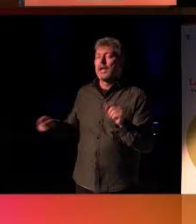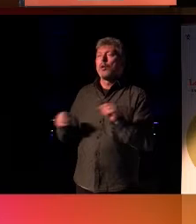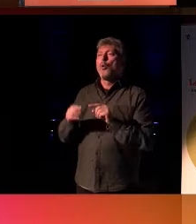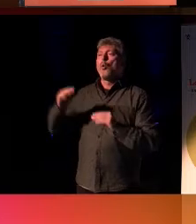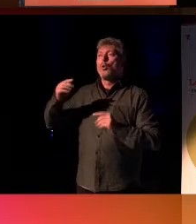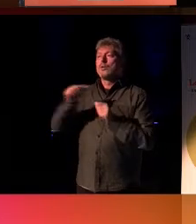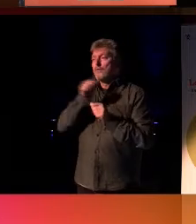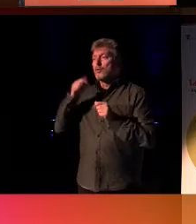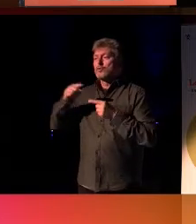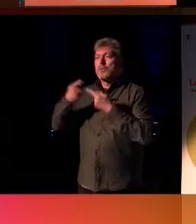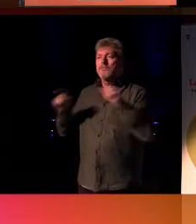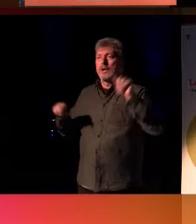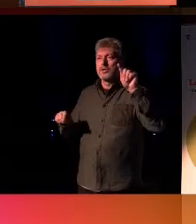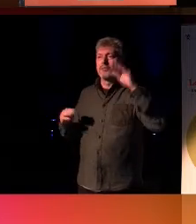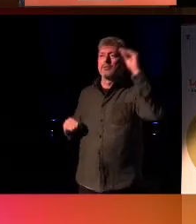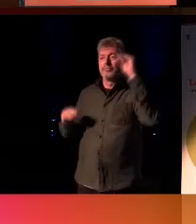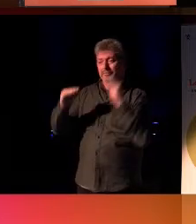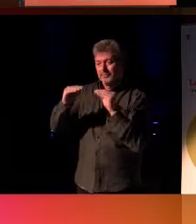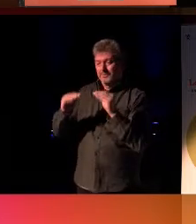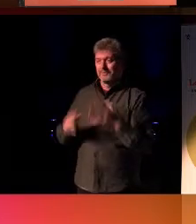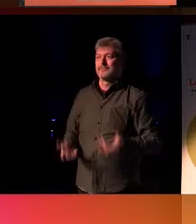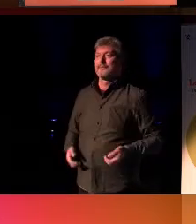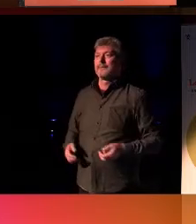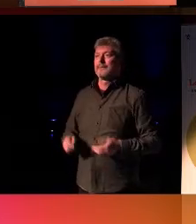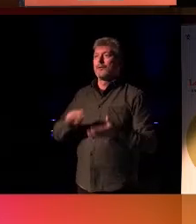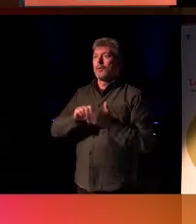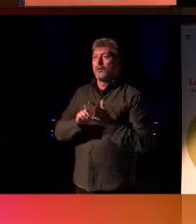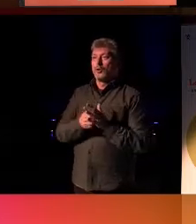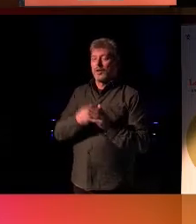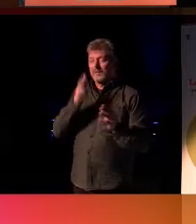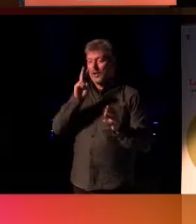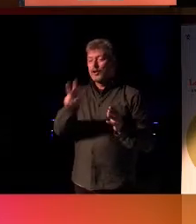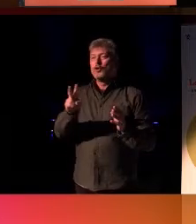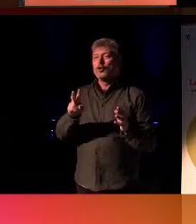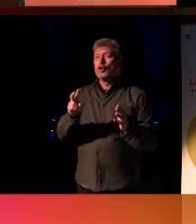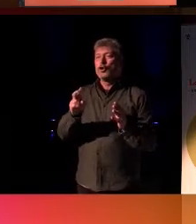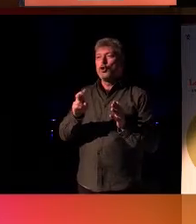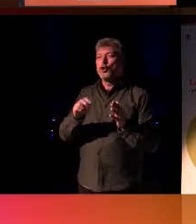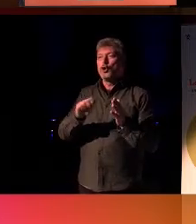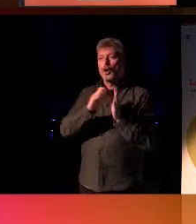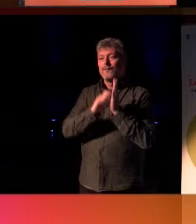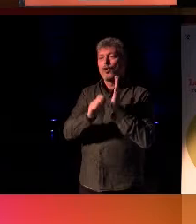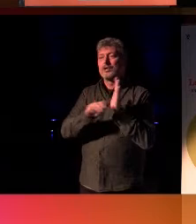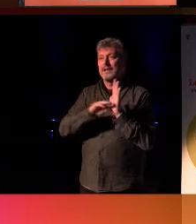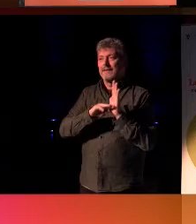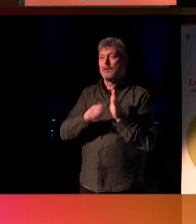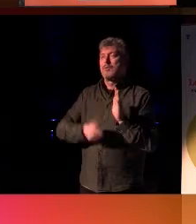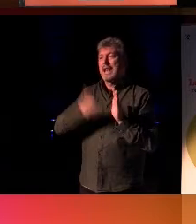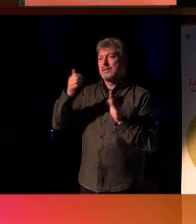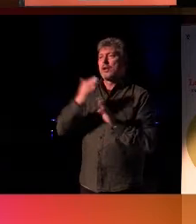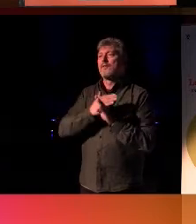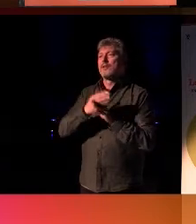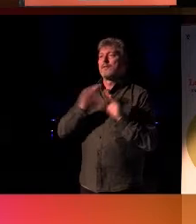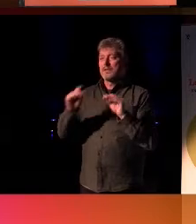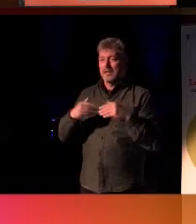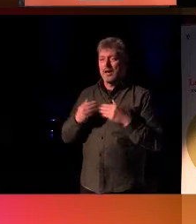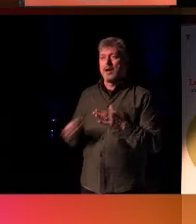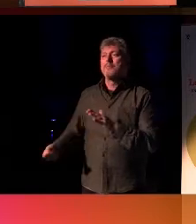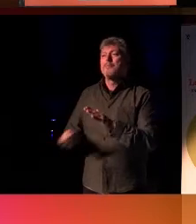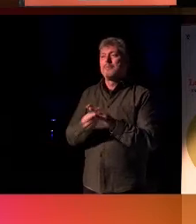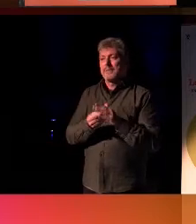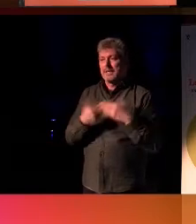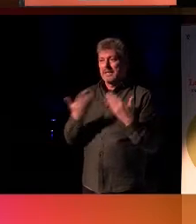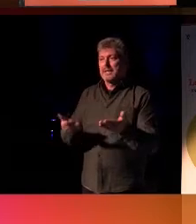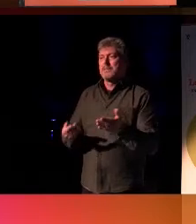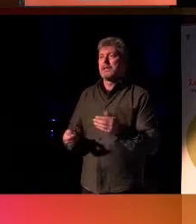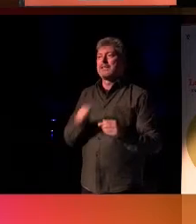ledelse. Fra 1. januar i år så fikk vi en ny forskrift om ledelse og kvalitetsforbedring som skal bidra til å gi den som har det